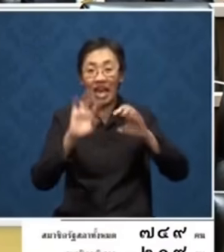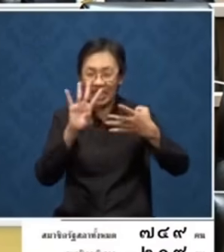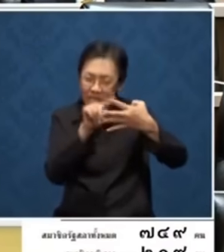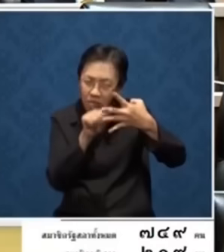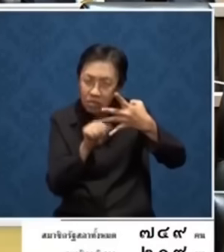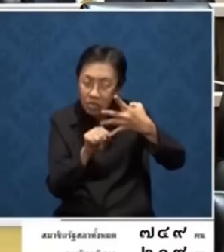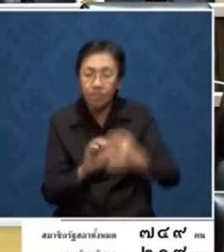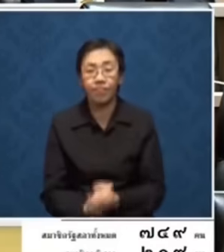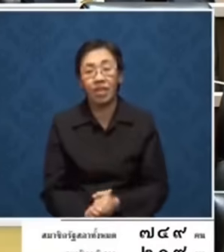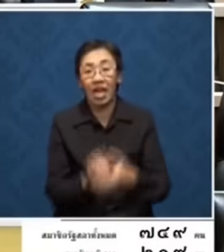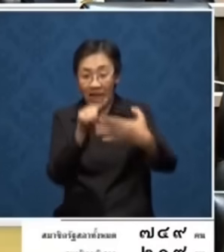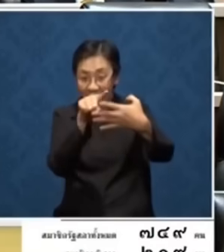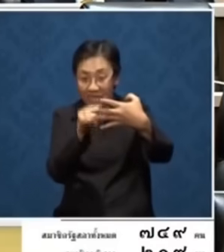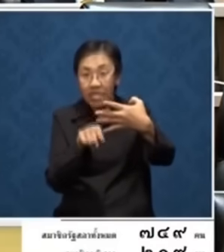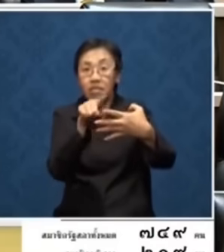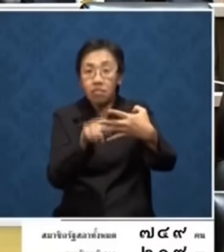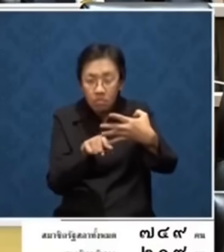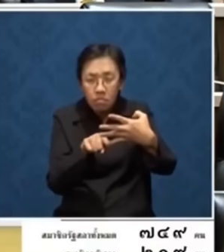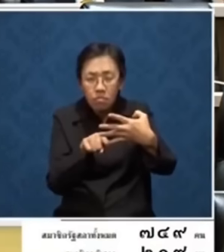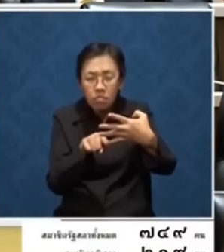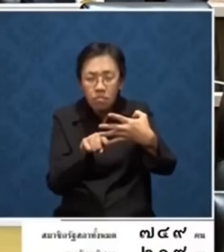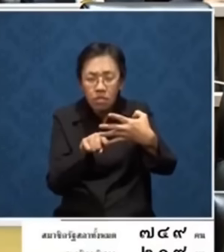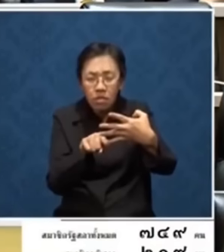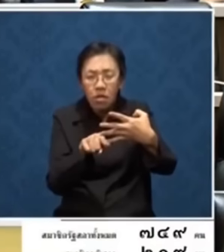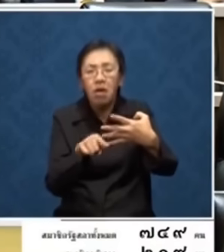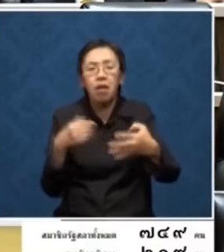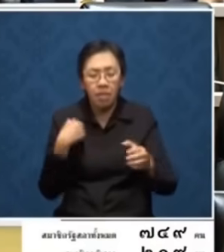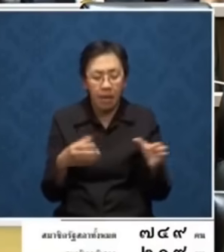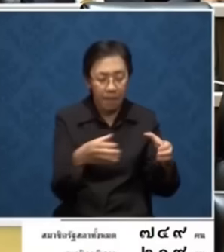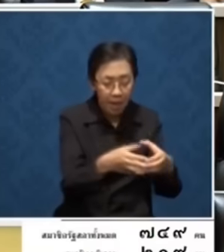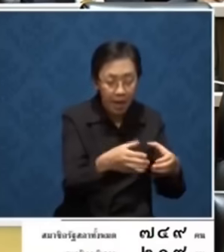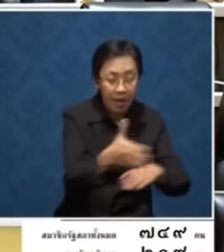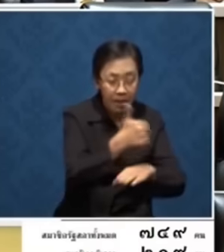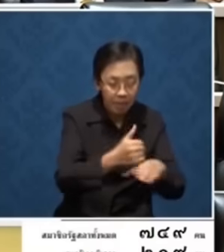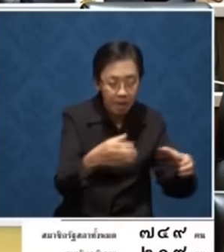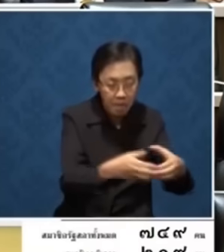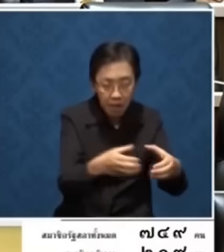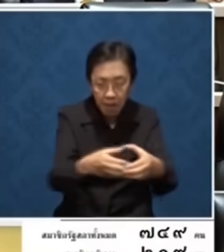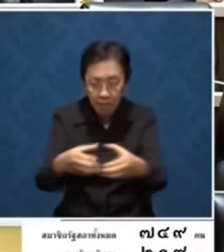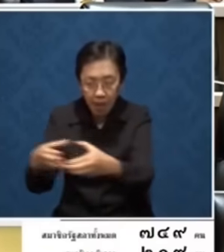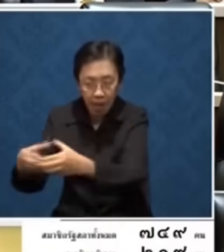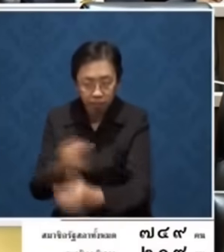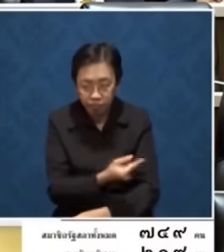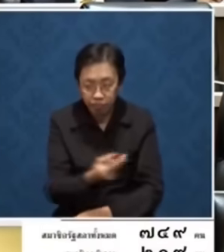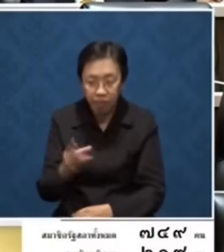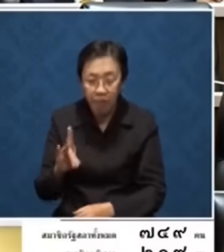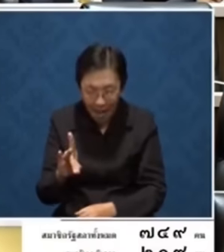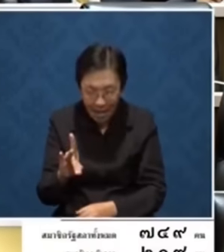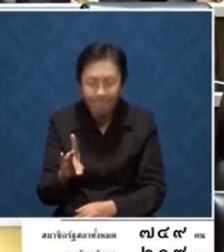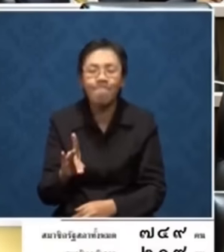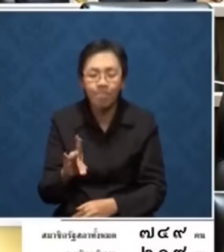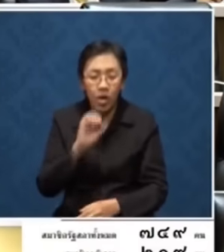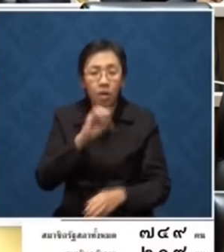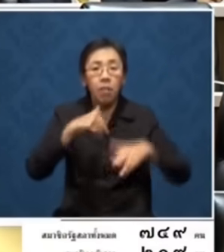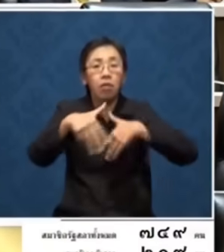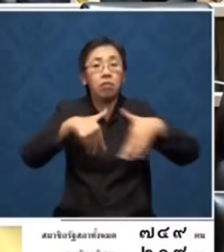เนี่ยก็ภูมิใจไทยไม่เอาแน่ๆแล้วก็สวตอนนี้ก็ยังไปทิศทางที่ถ้ามีประเด็นเรื่อง112เนี่ยนะฮะโอกาสคือสวเนี่ยอาจจะยังไม่ชัดไม่ได้พูดถึ